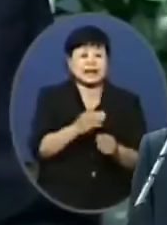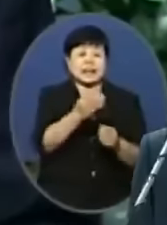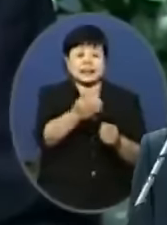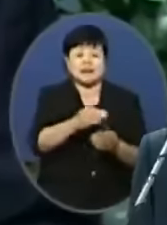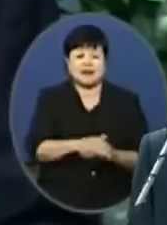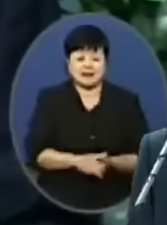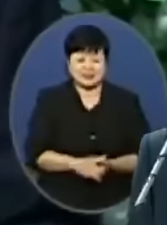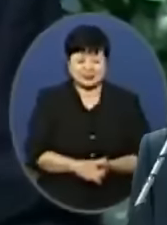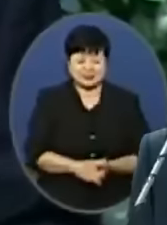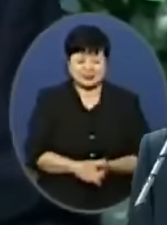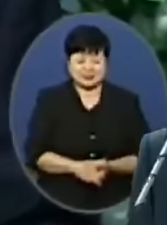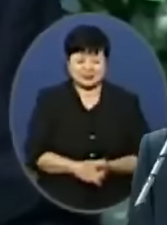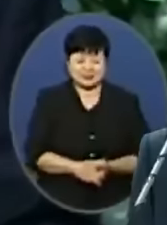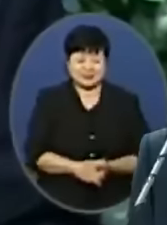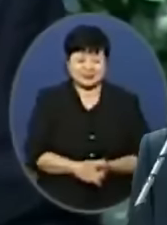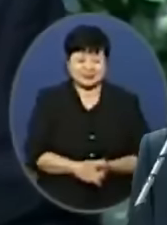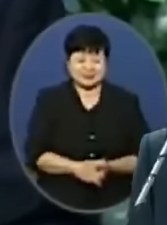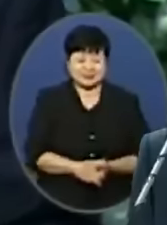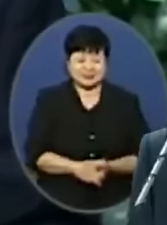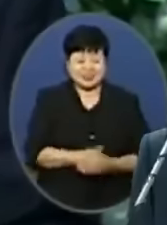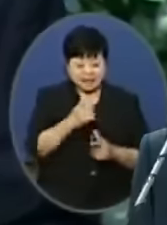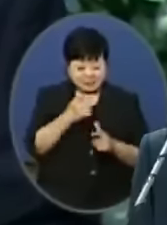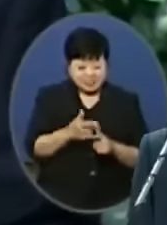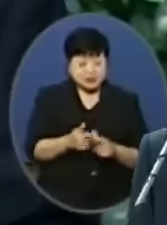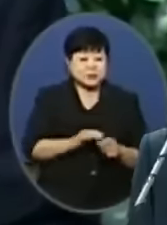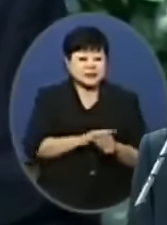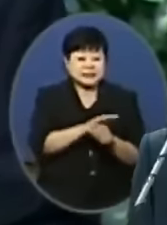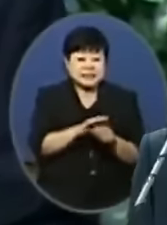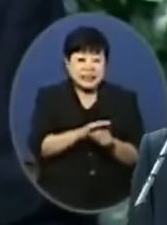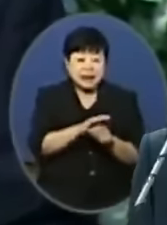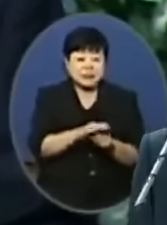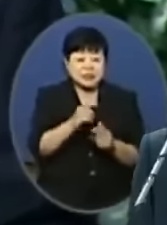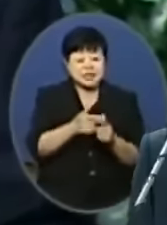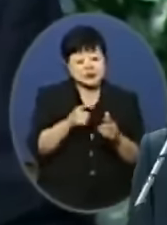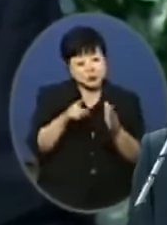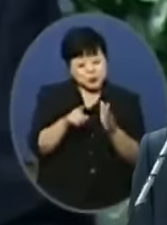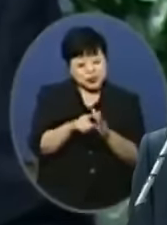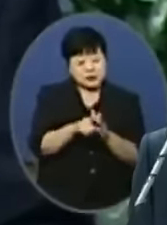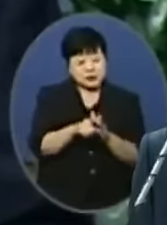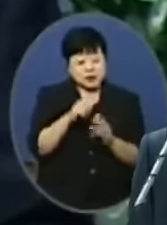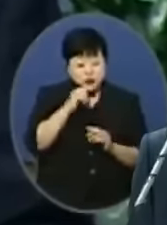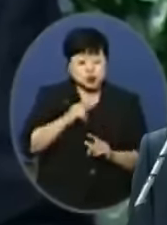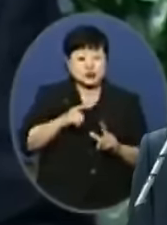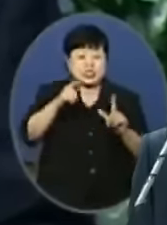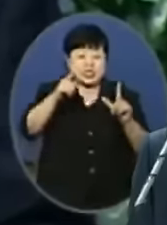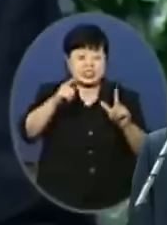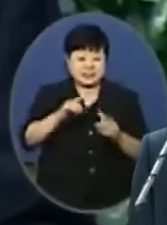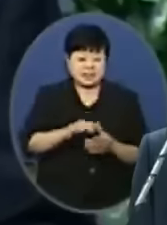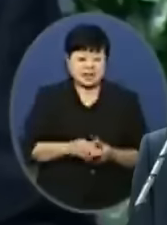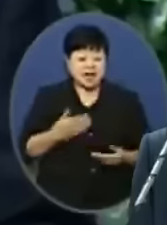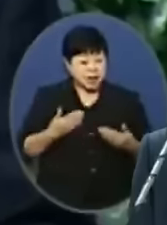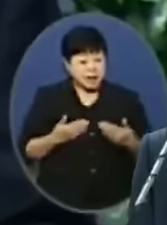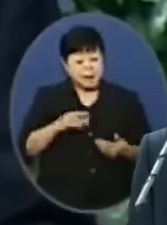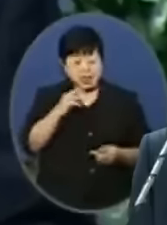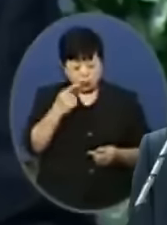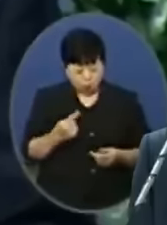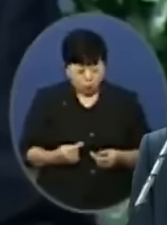것입니다. 그러나 예수님을 사랑하면 예수님 위해서 주일날 아무리 일이